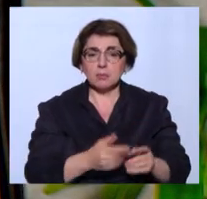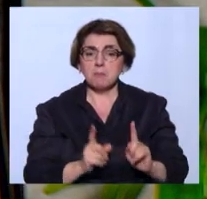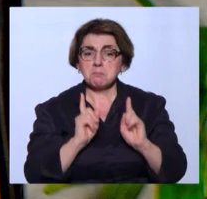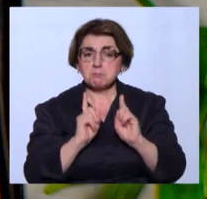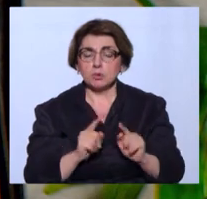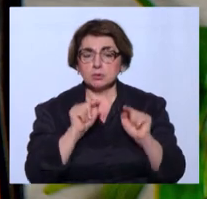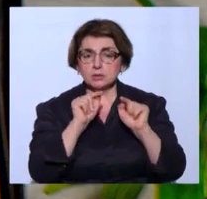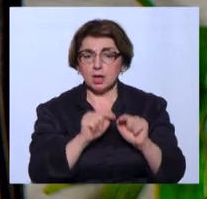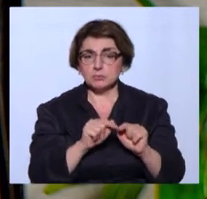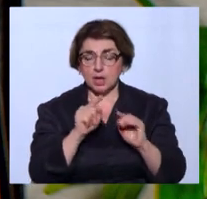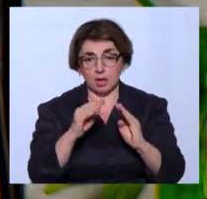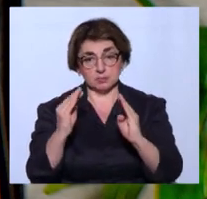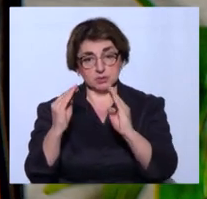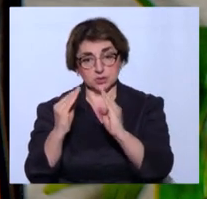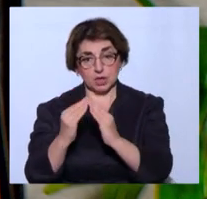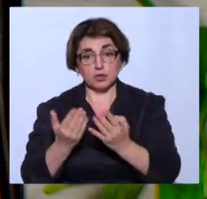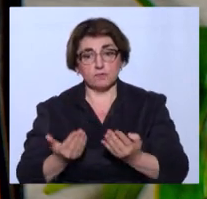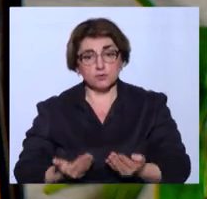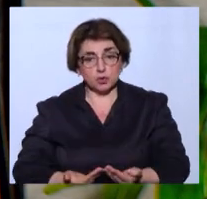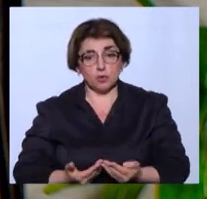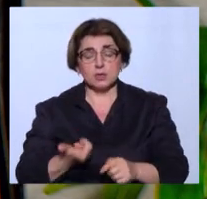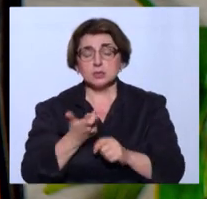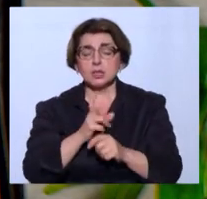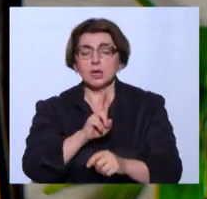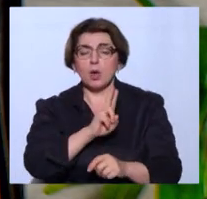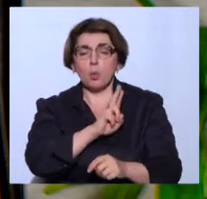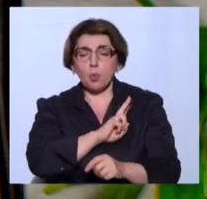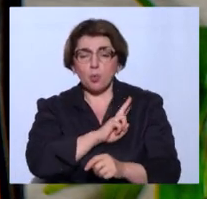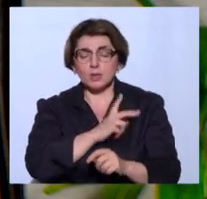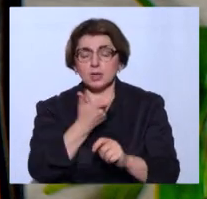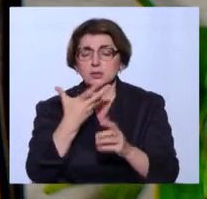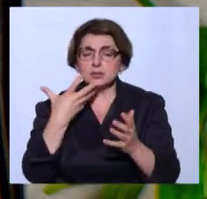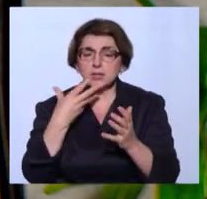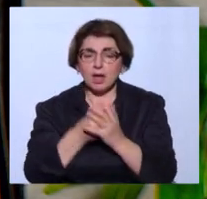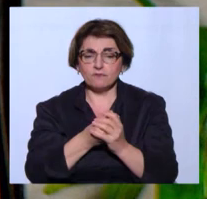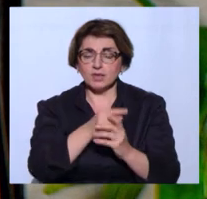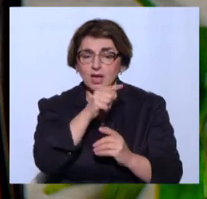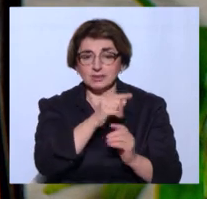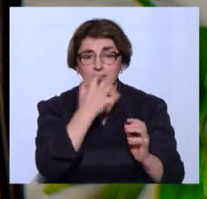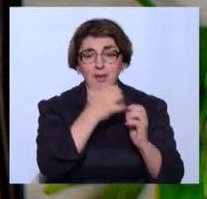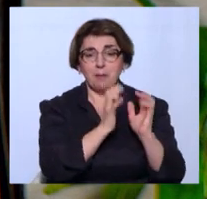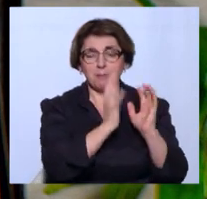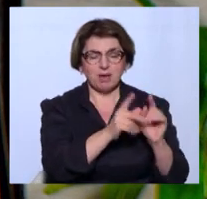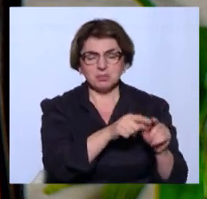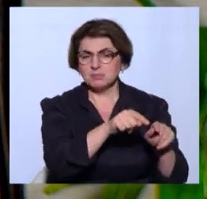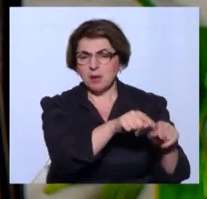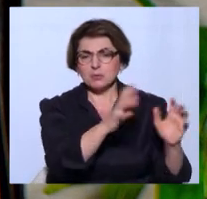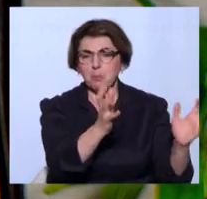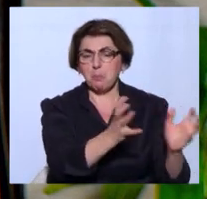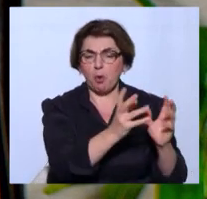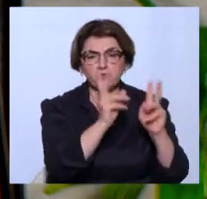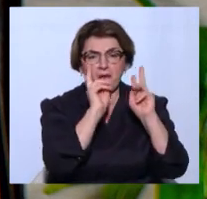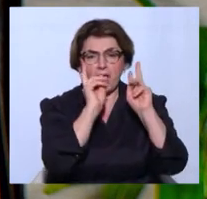იმისა, რომ ჩვენ ამ სახლში ცხოვრობთ, ძალიან უყვარდათ თავიანთი ბაღი, მისი მოვლა არ იცოდნენ, არაფერი